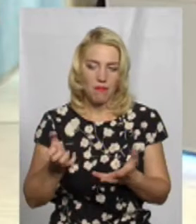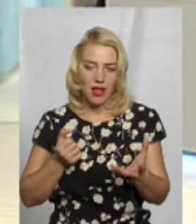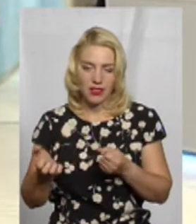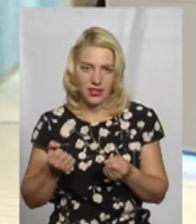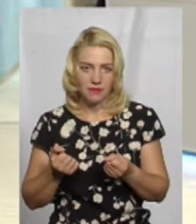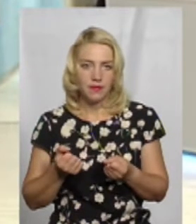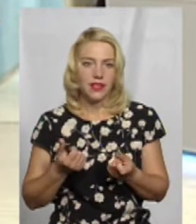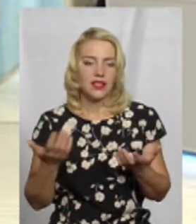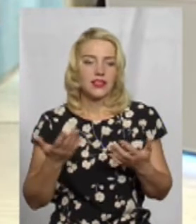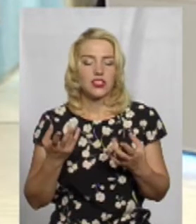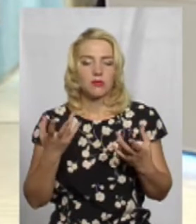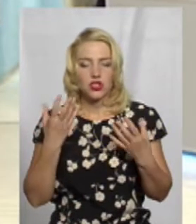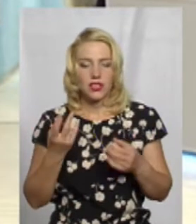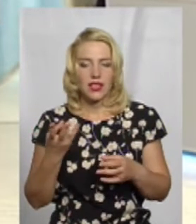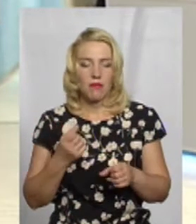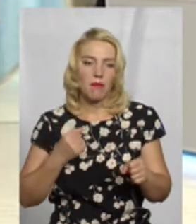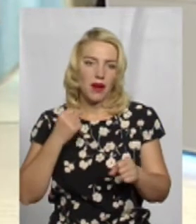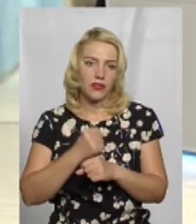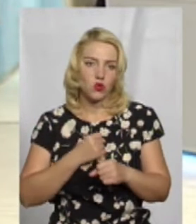над чим ще працювати.